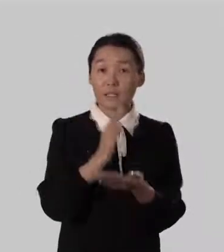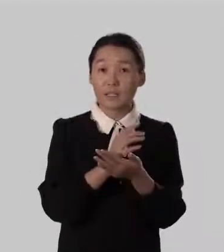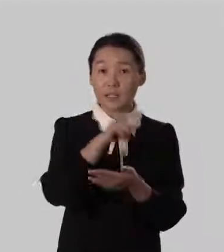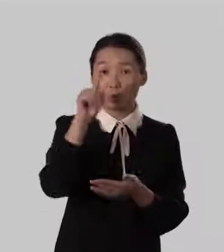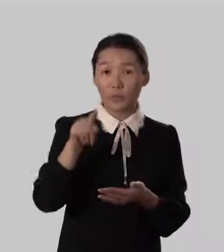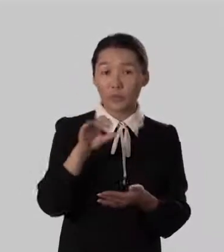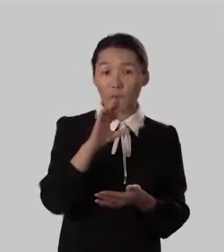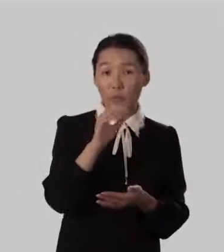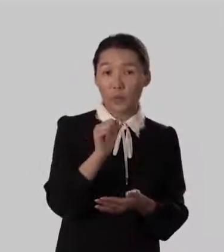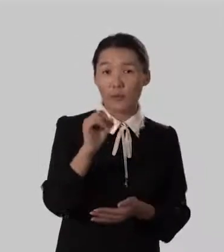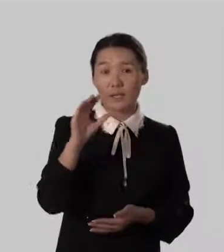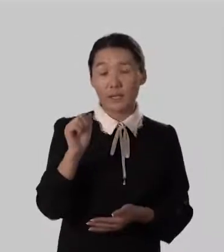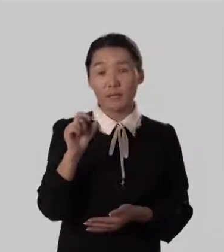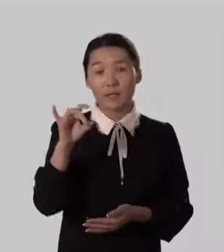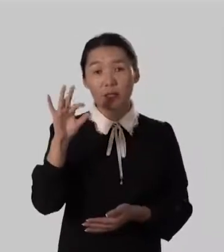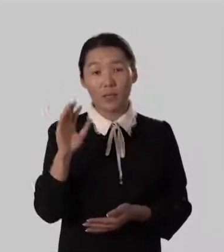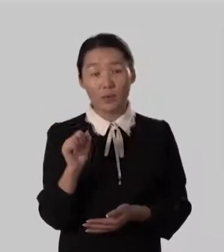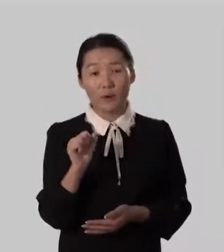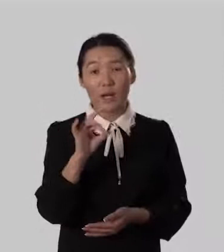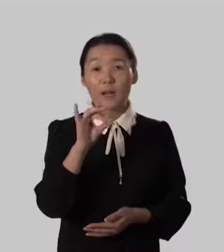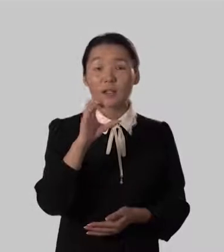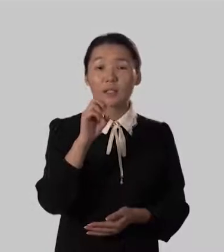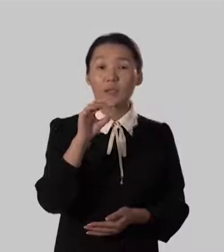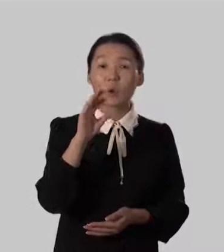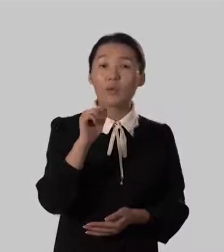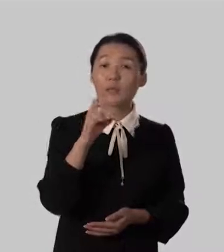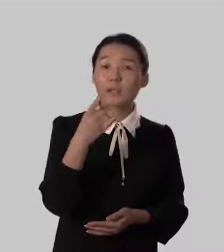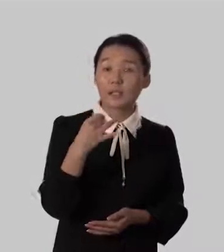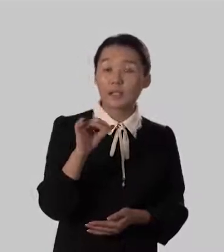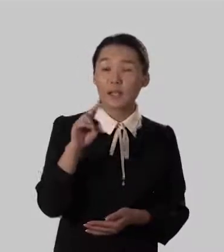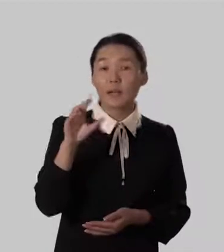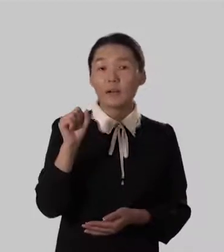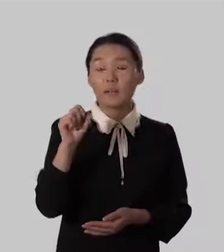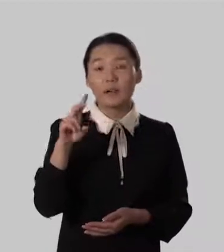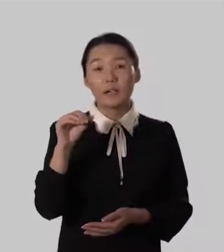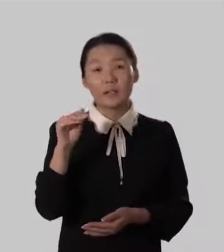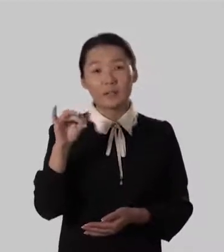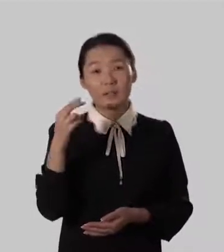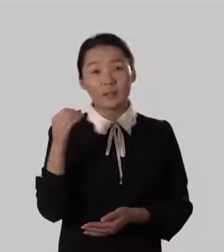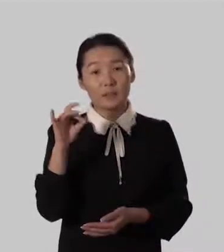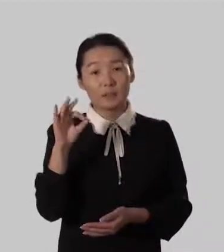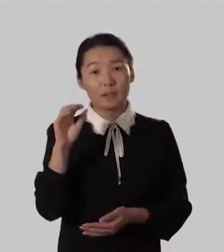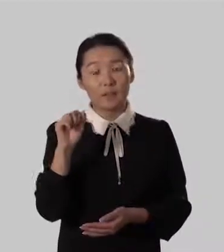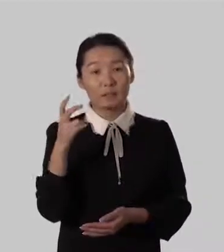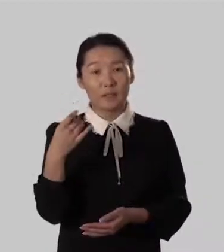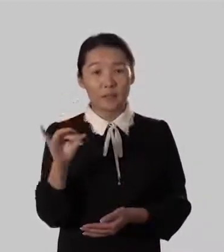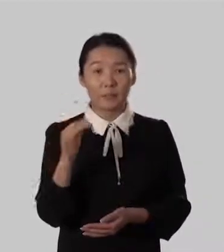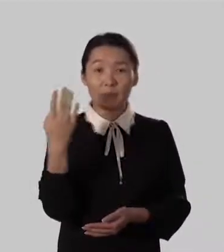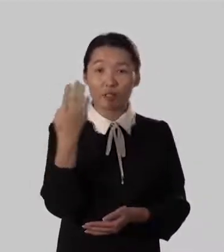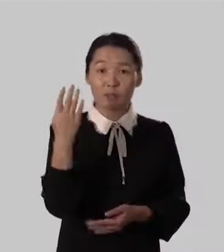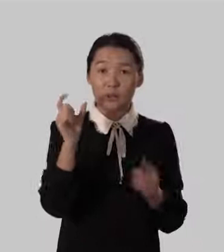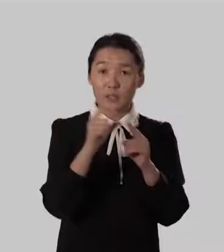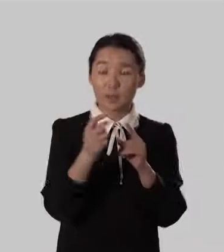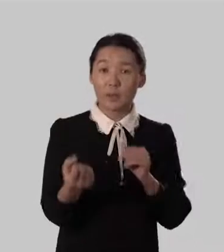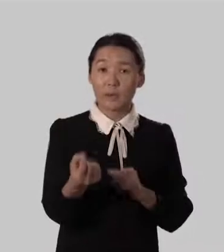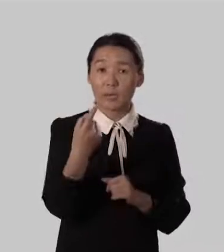суффикс ago его и рого например рискованны квалифицированной четвертое слово